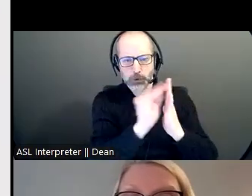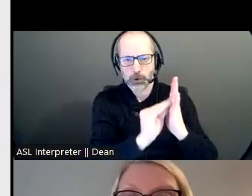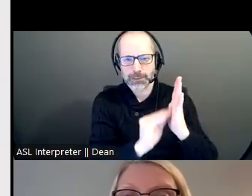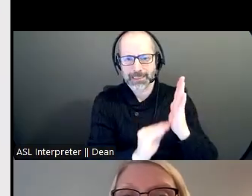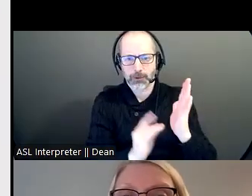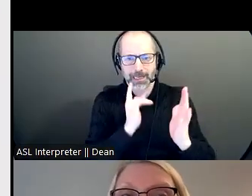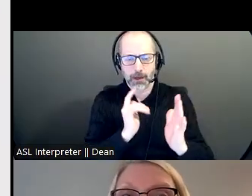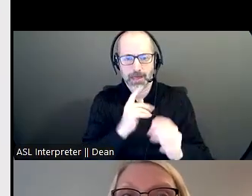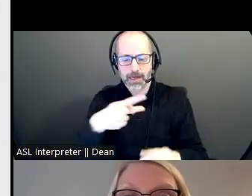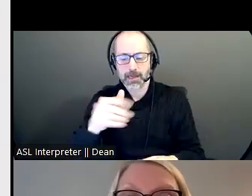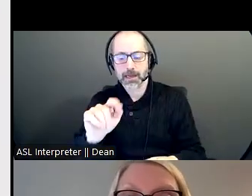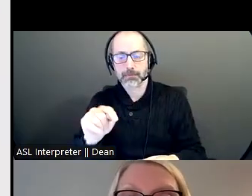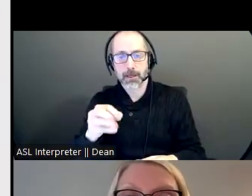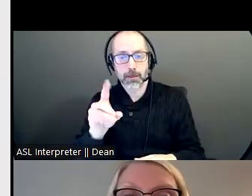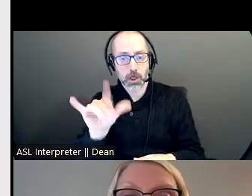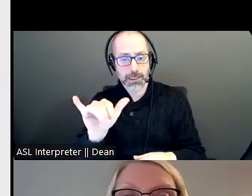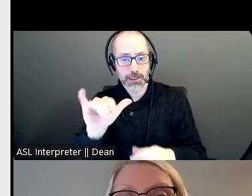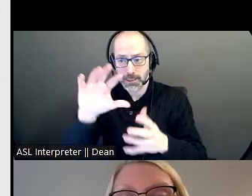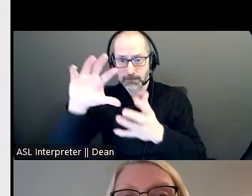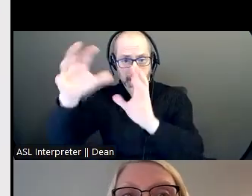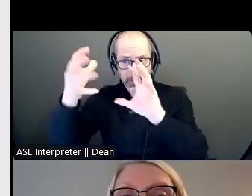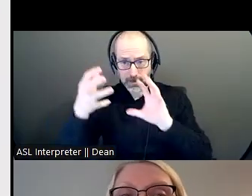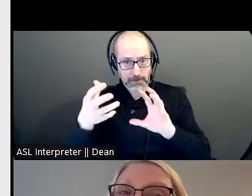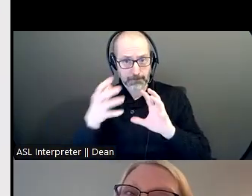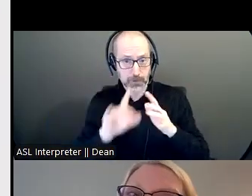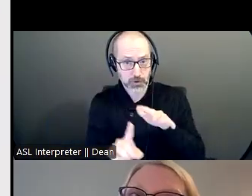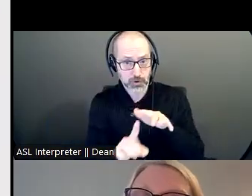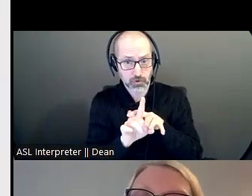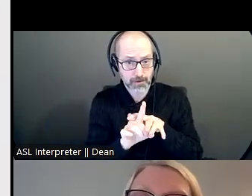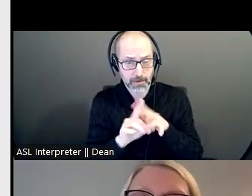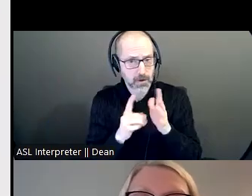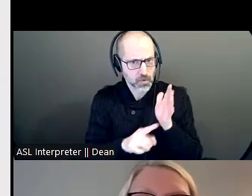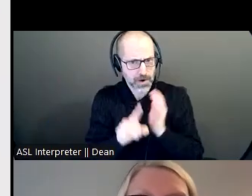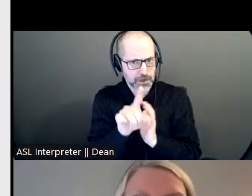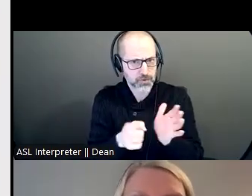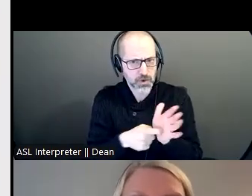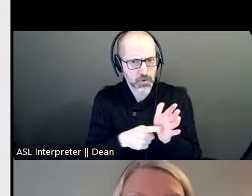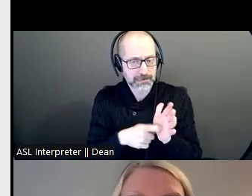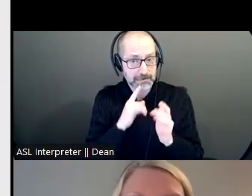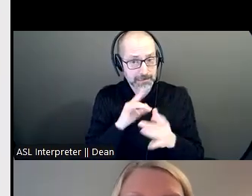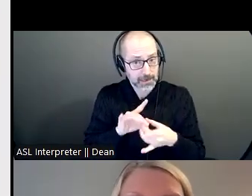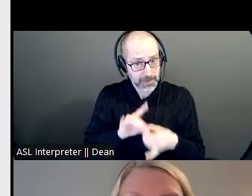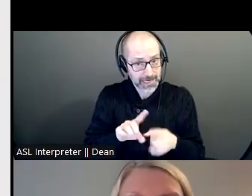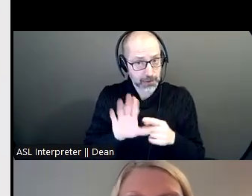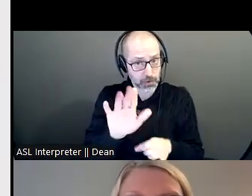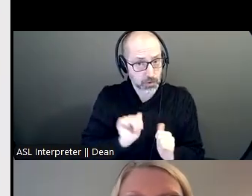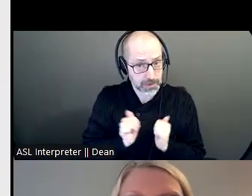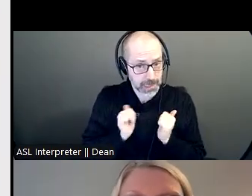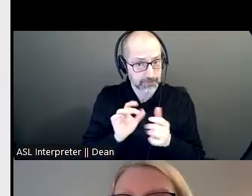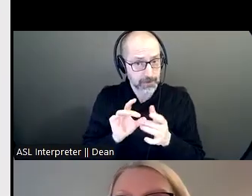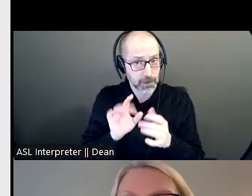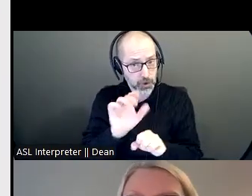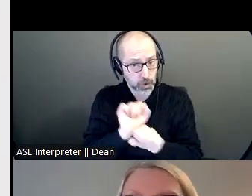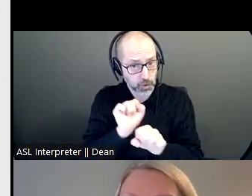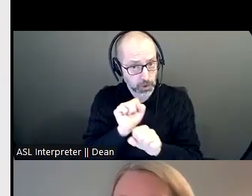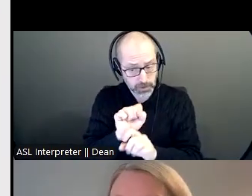pathology paradigm showed up. What did you comment s'est notice? manifesté le If you paradigme de can relate it pathologie. to Qu'est-ce your que vous life avez and remarqué? work Peut-être vous context pourriez and relier ça